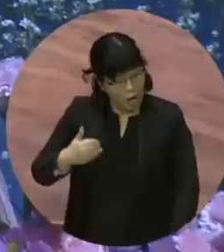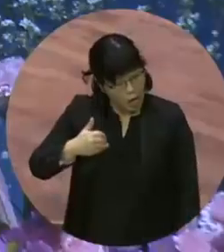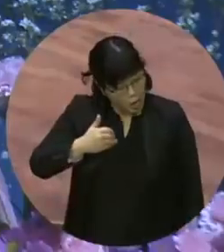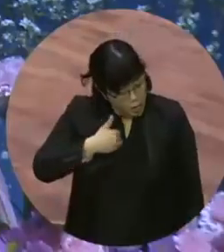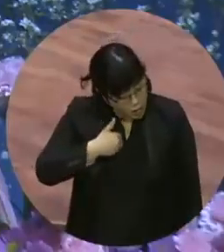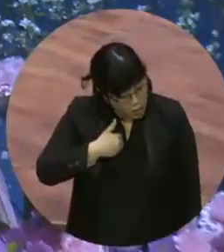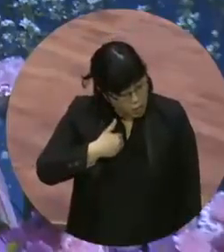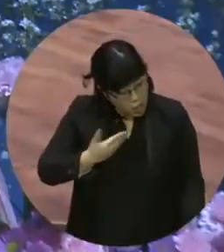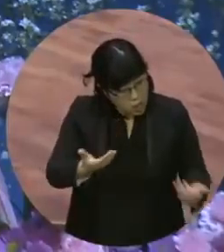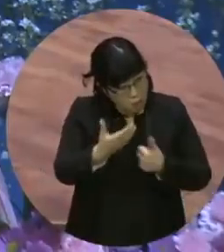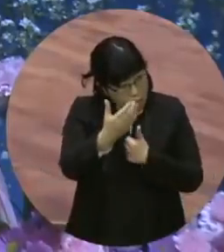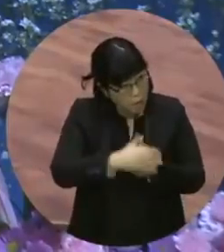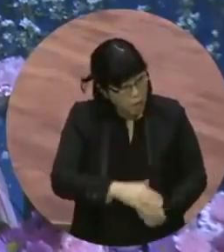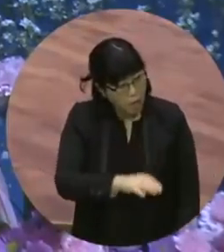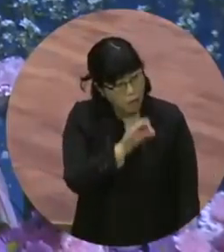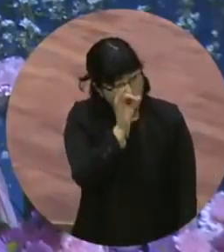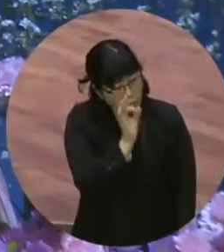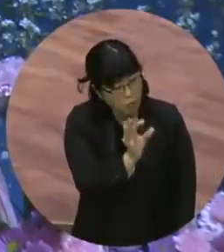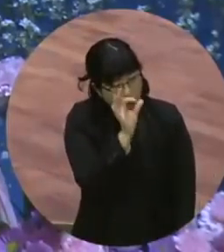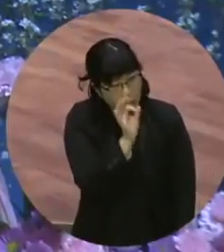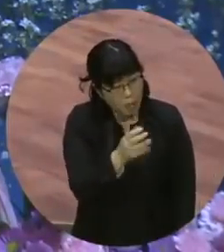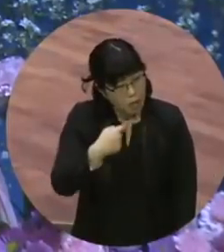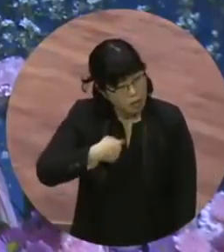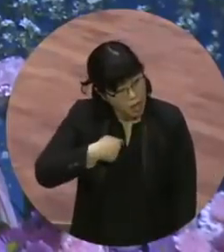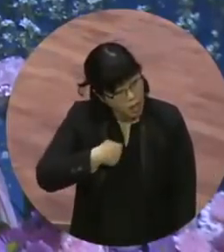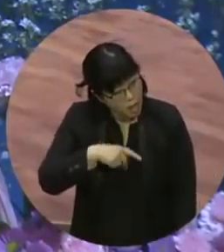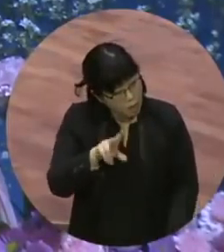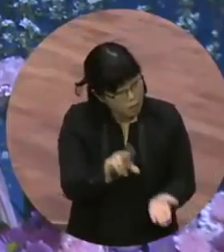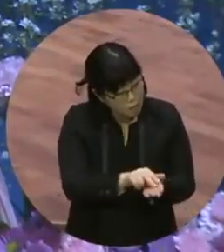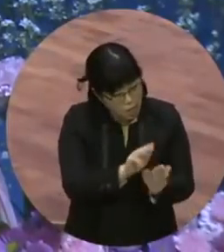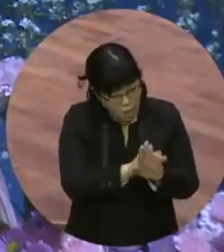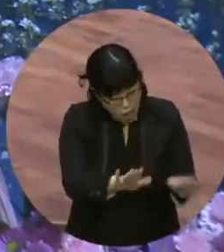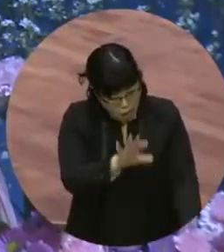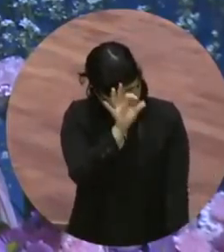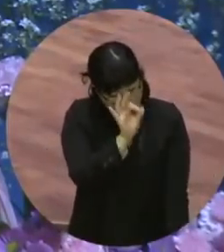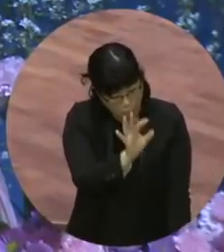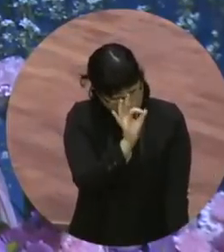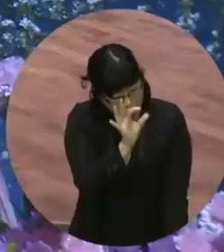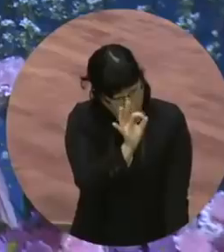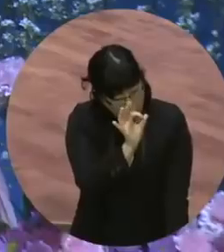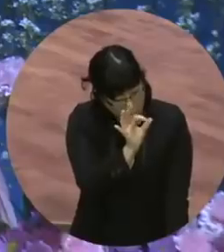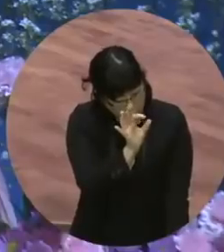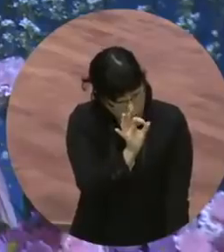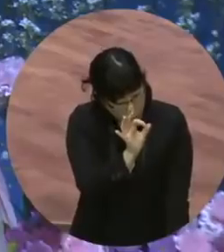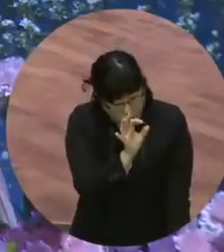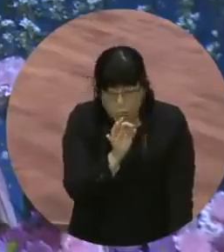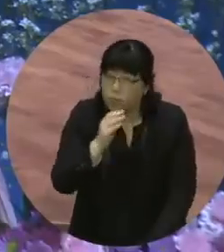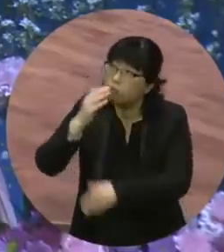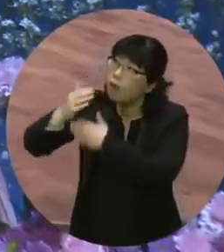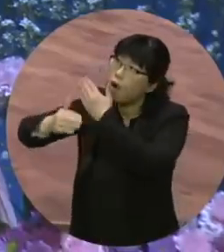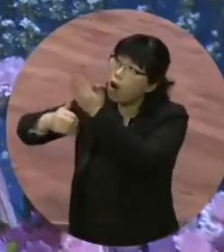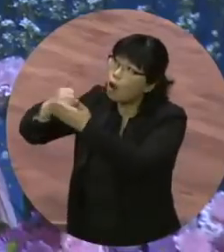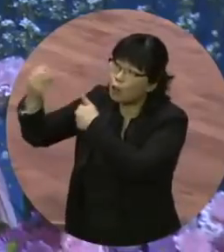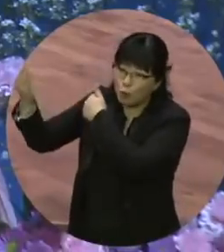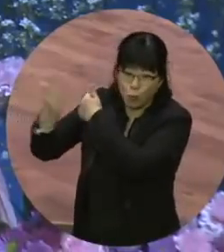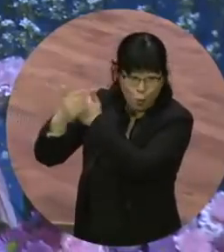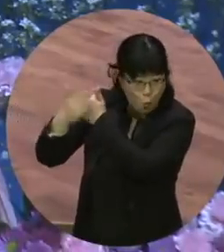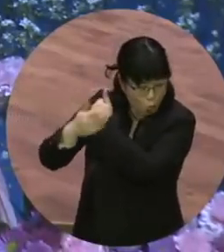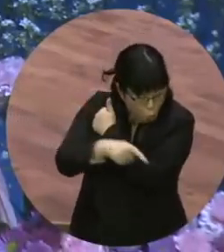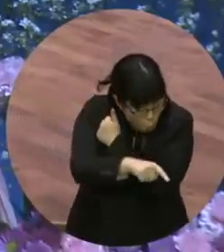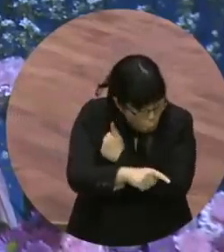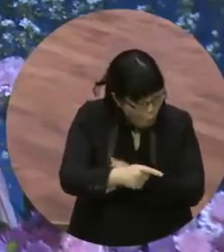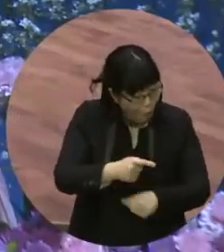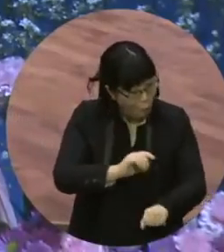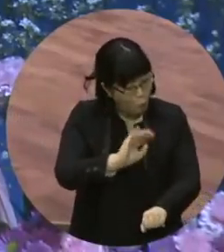나를, 머리 나쁜 나를, 부족한 나를 하나님이 이렇게 사용하시구나. 이 체험을 해봐야지.